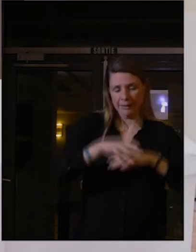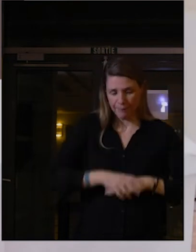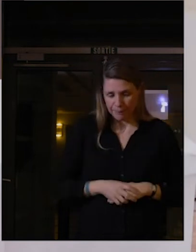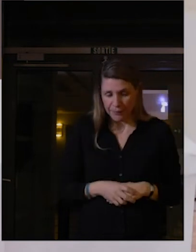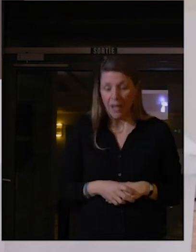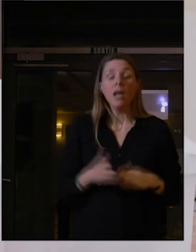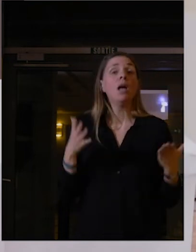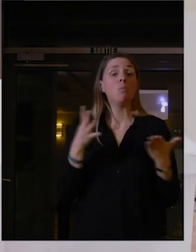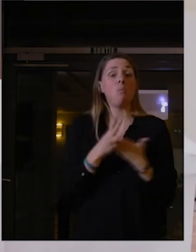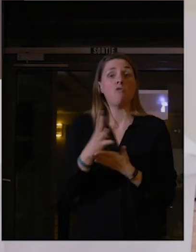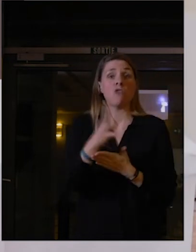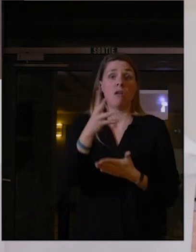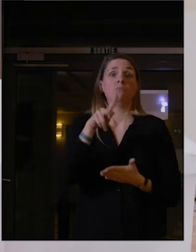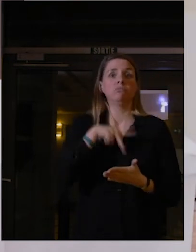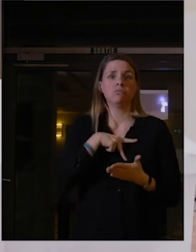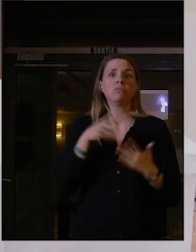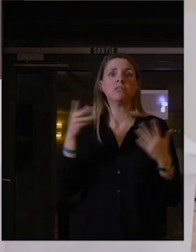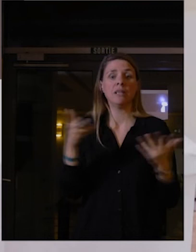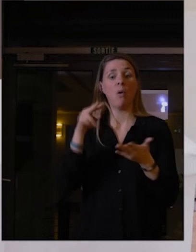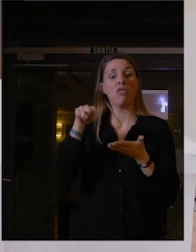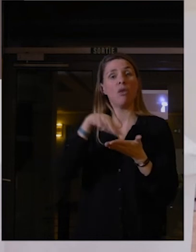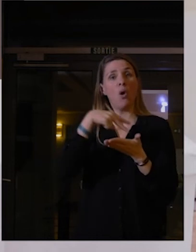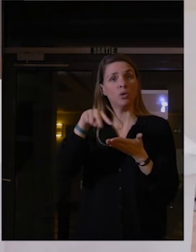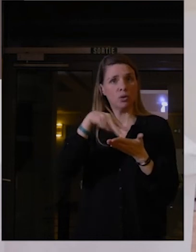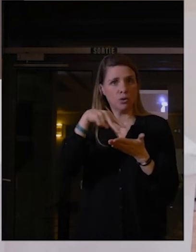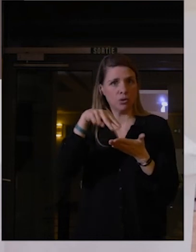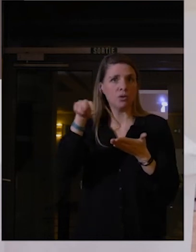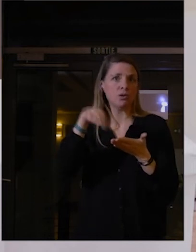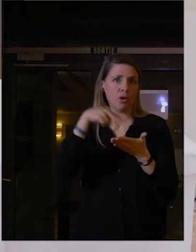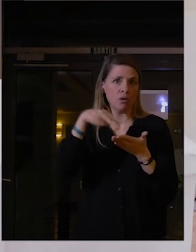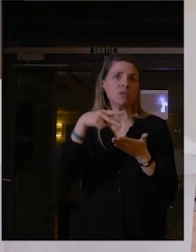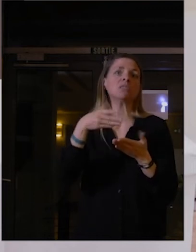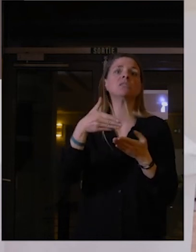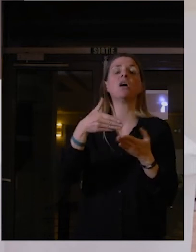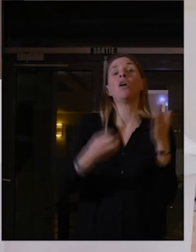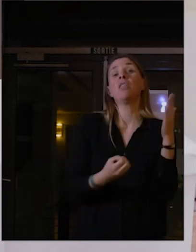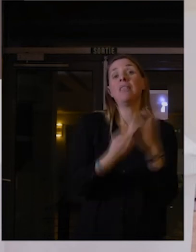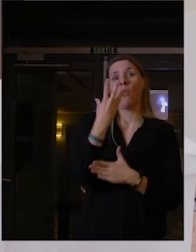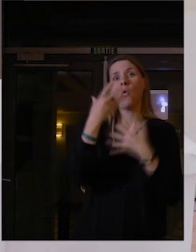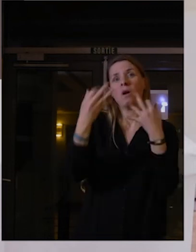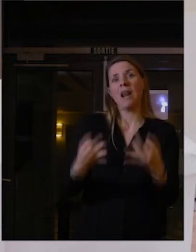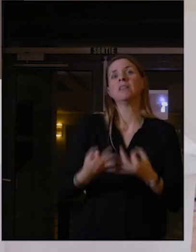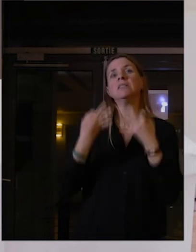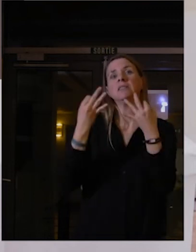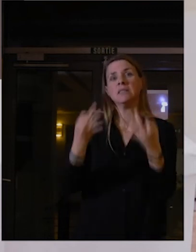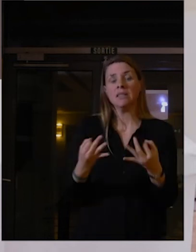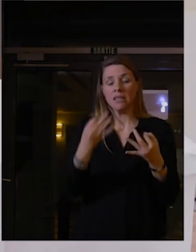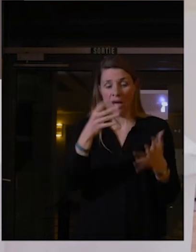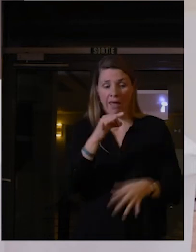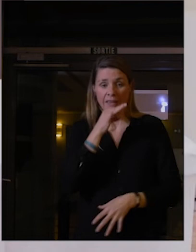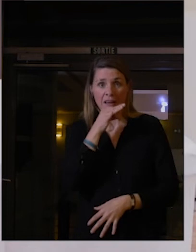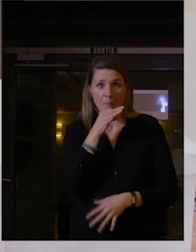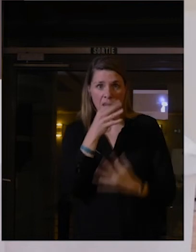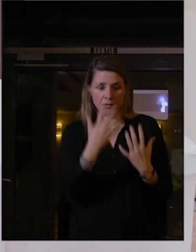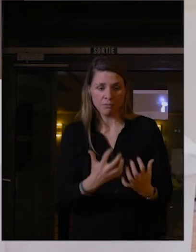projet, c'était en fait d'amener la danse, et donc la danse néoclassique, à des gamins